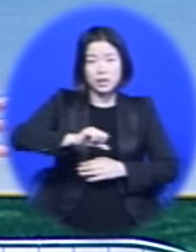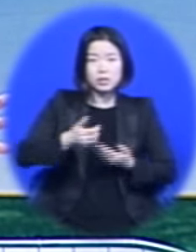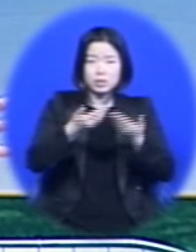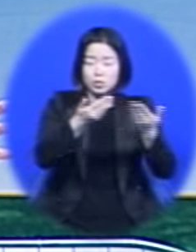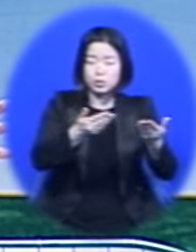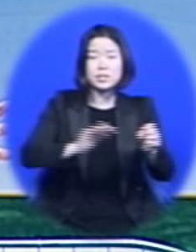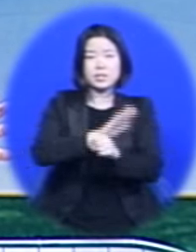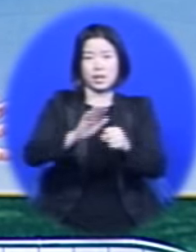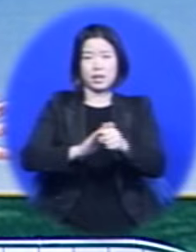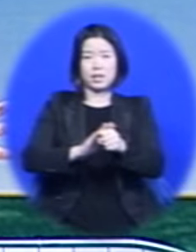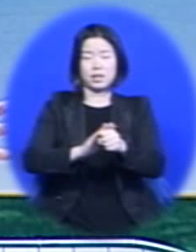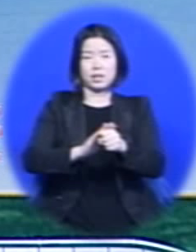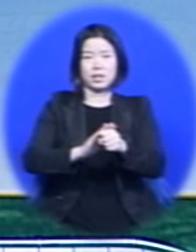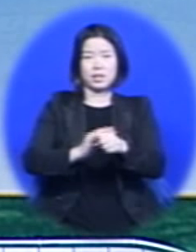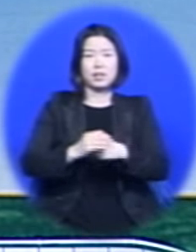내어주신 사랑,